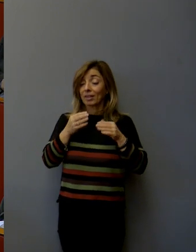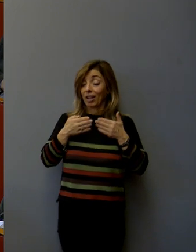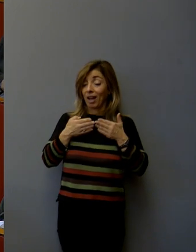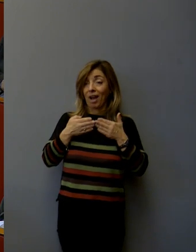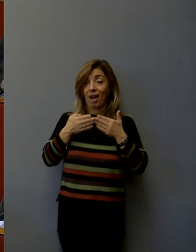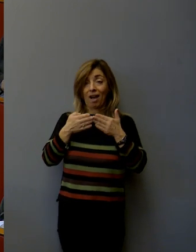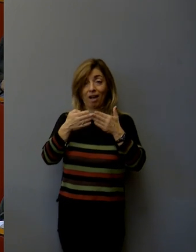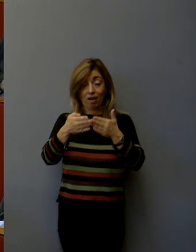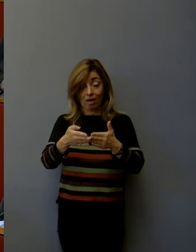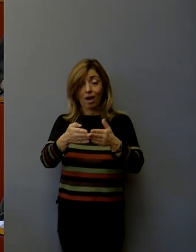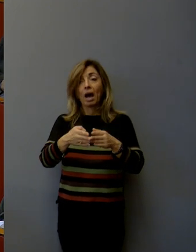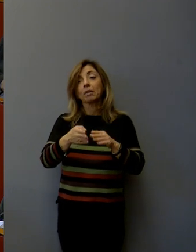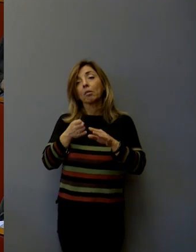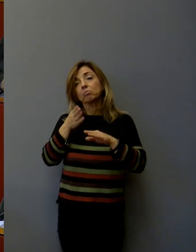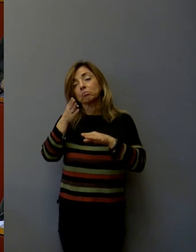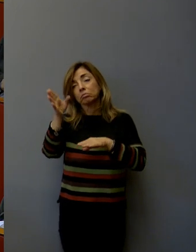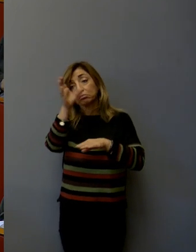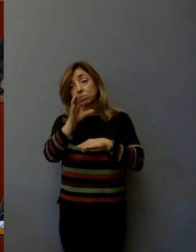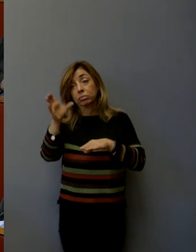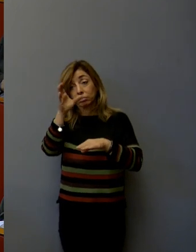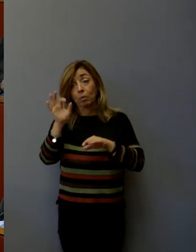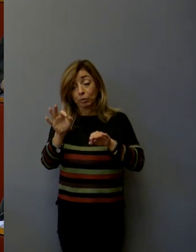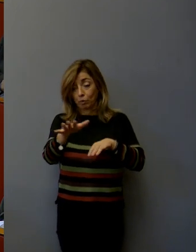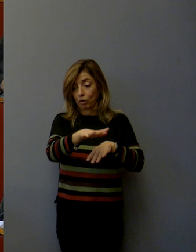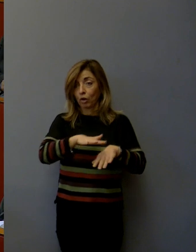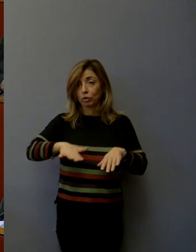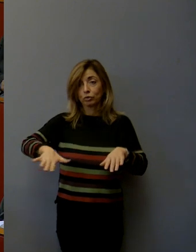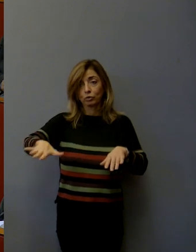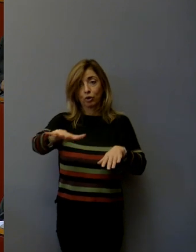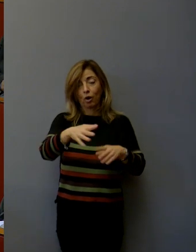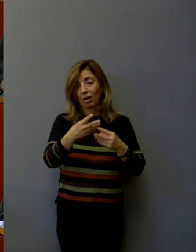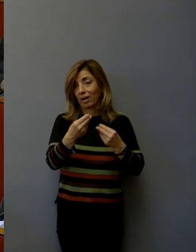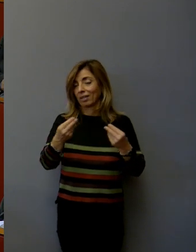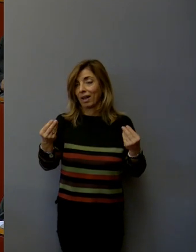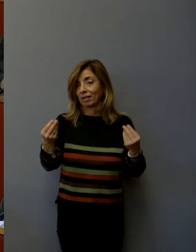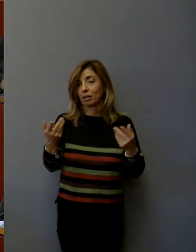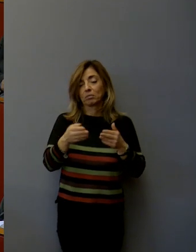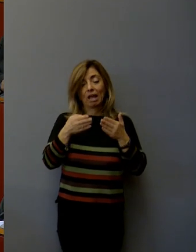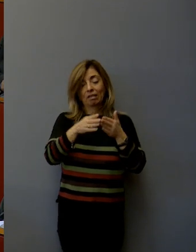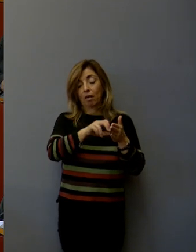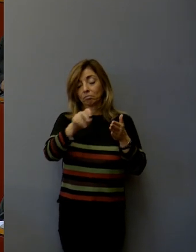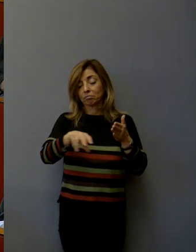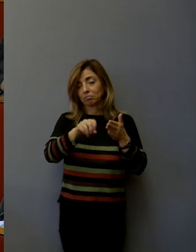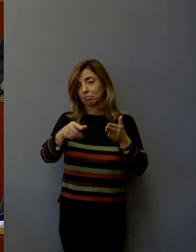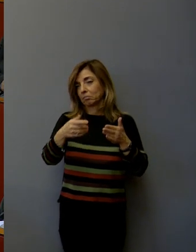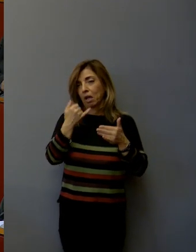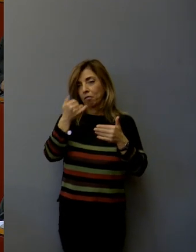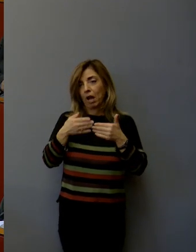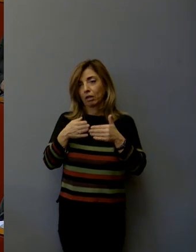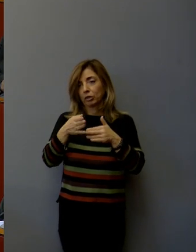bazzicano E vi assicuro che ce ne sono anche semplicemente per ignoranza per quando scendono tra l'altro